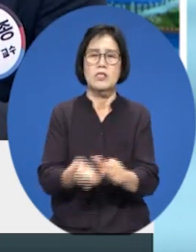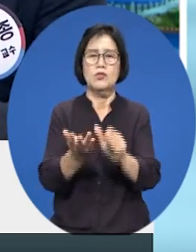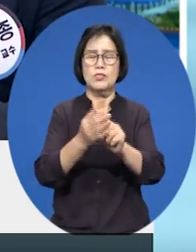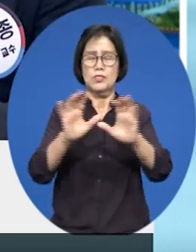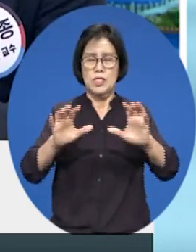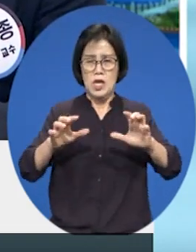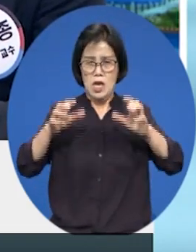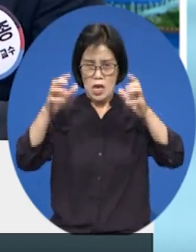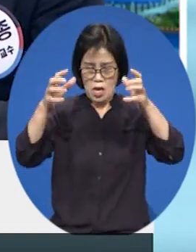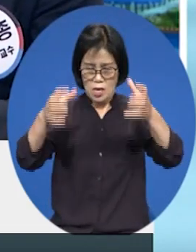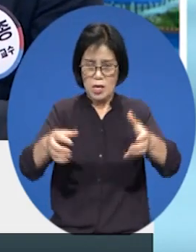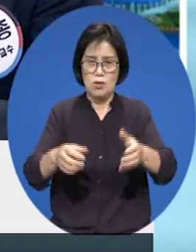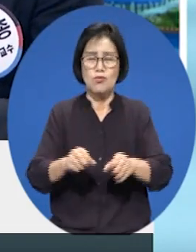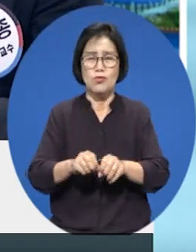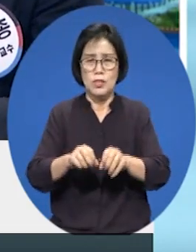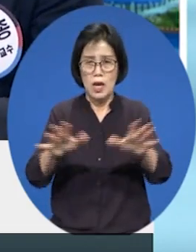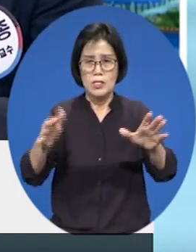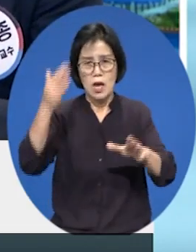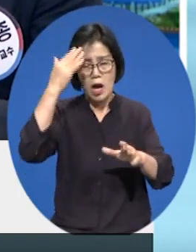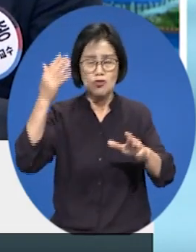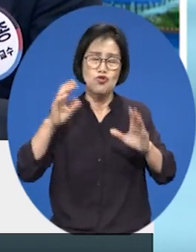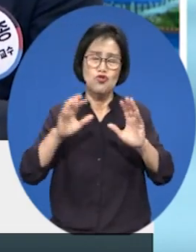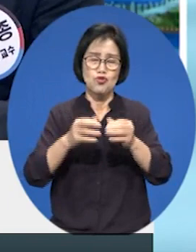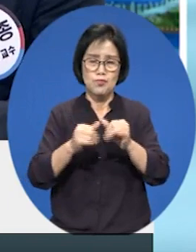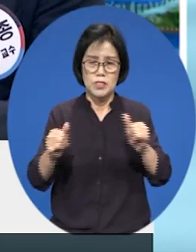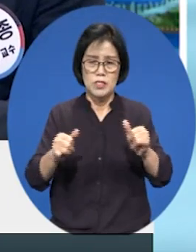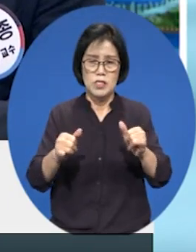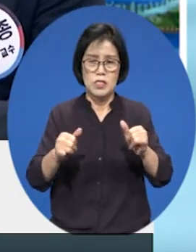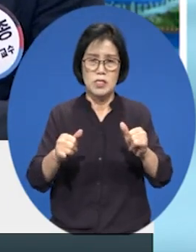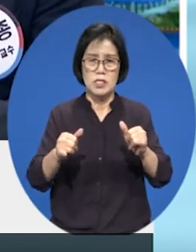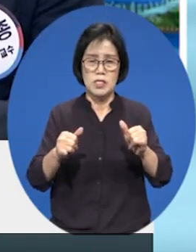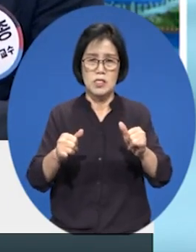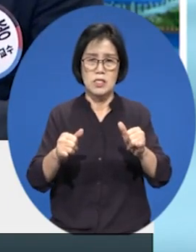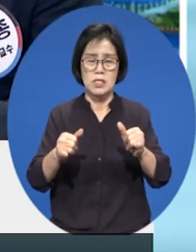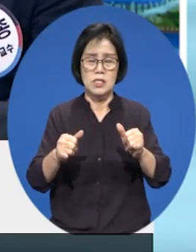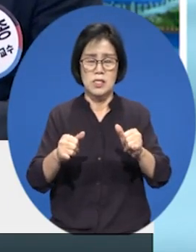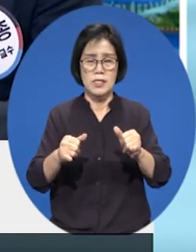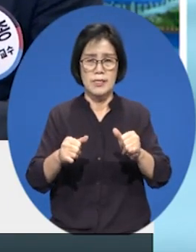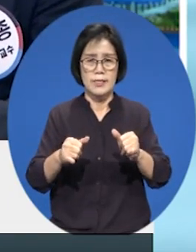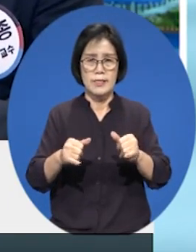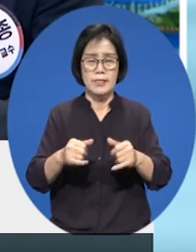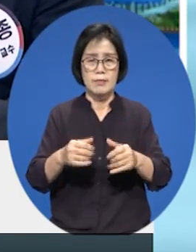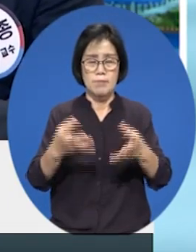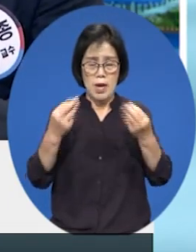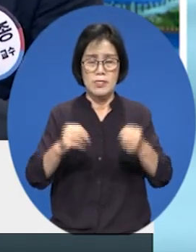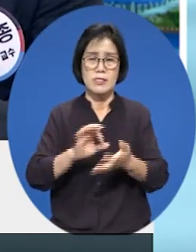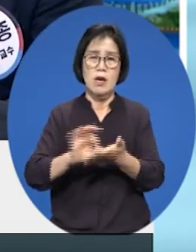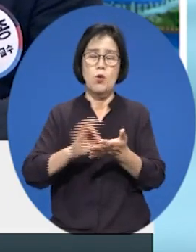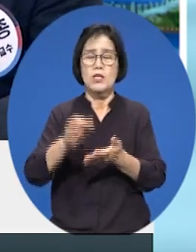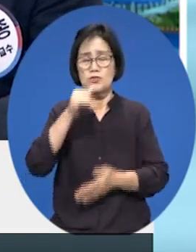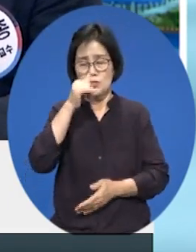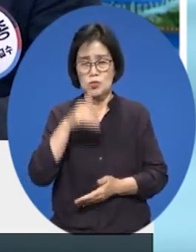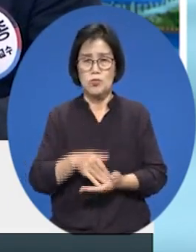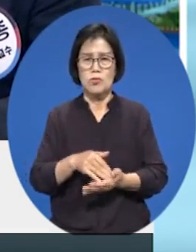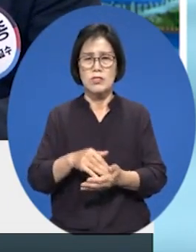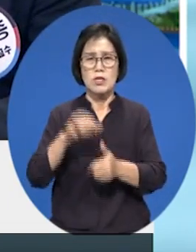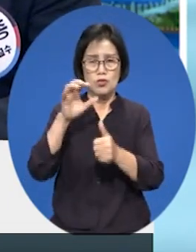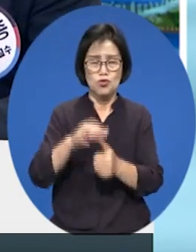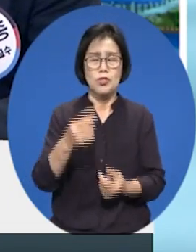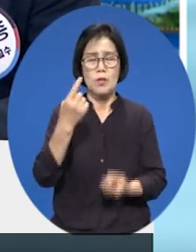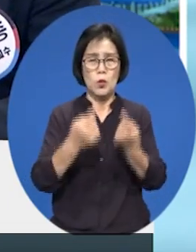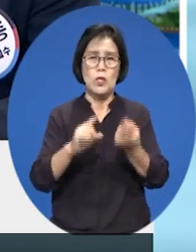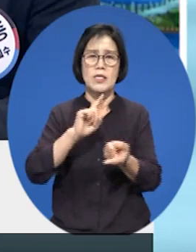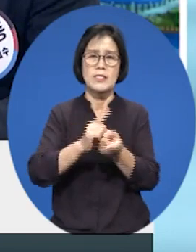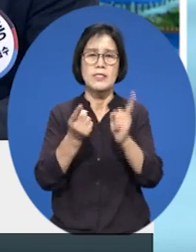진출해서 한국의 국민이 더 국가 더 들을 않은 거죠 그래서 저는 규제 보다는 상생에 대한 찾는 것이